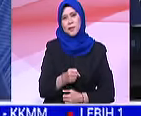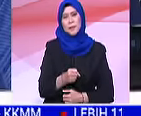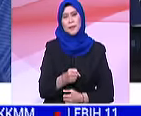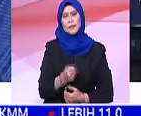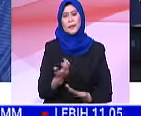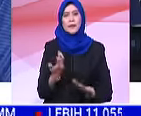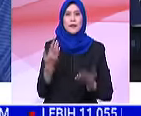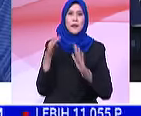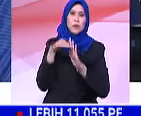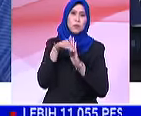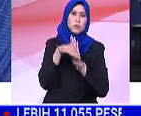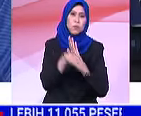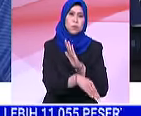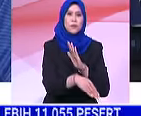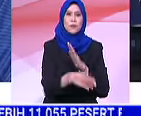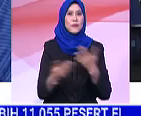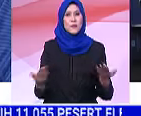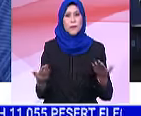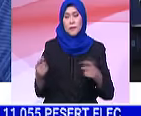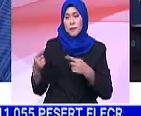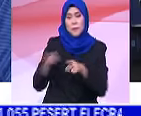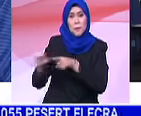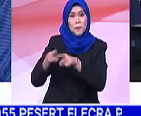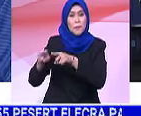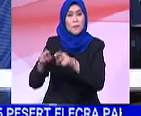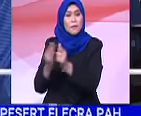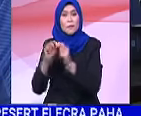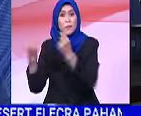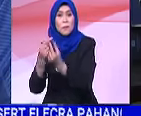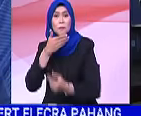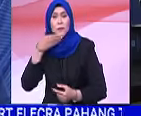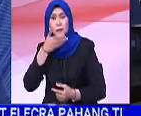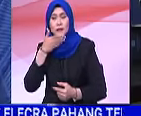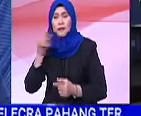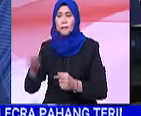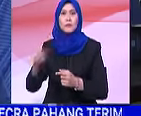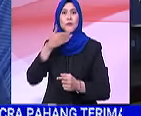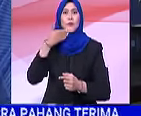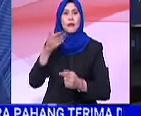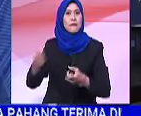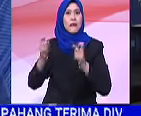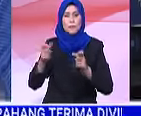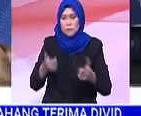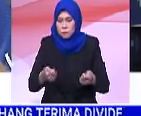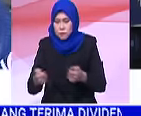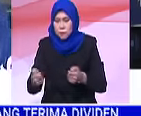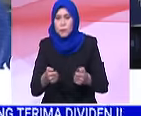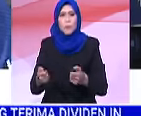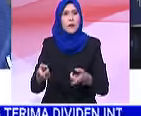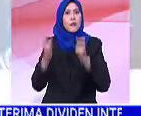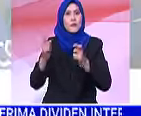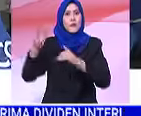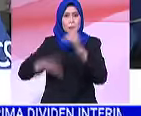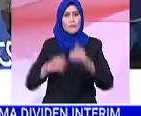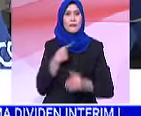refleks kita jatuh. So bila kita compete dengan anak muda ni, diorang punya pergerakan jari tu 2-3 saat lah lagi laju macam